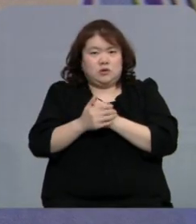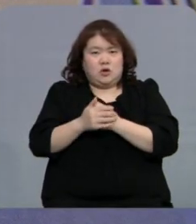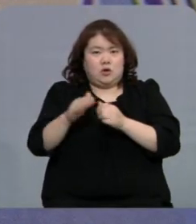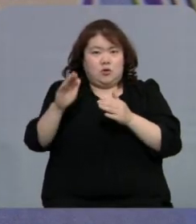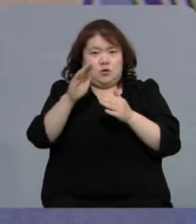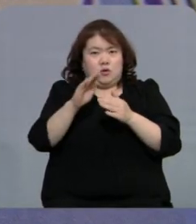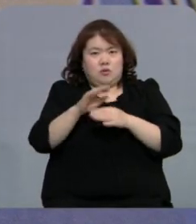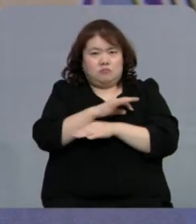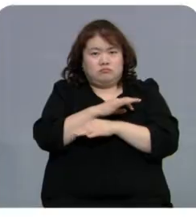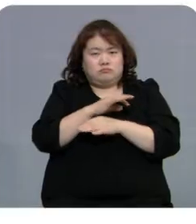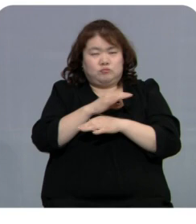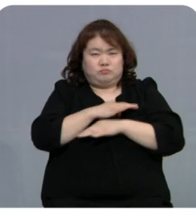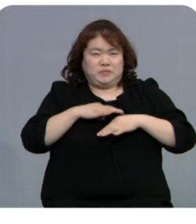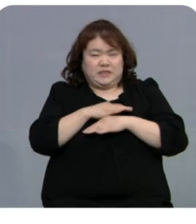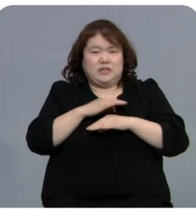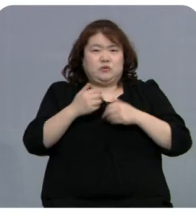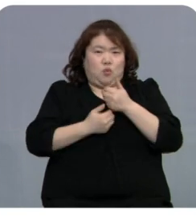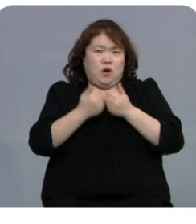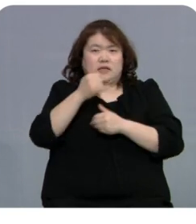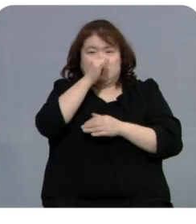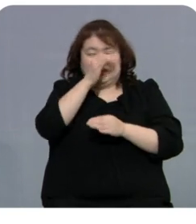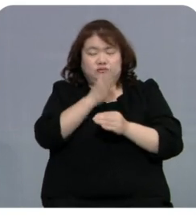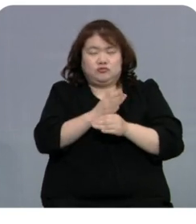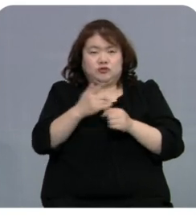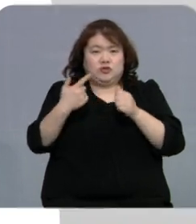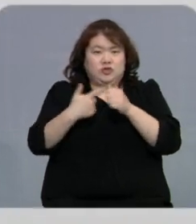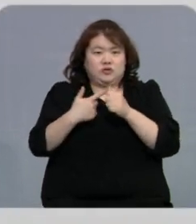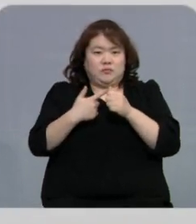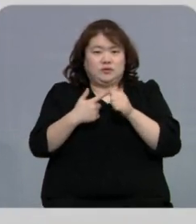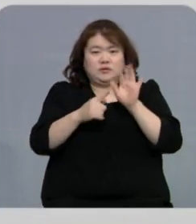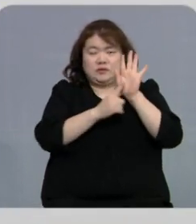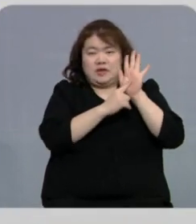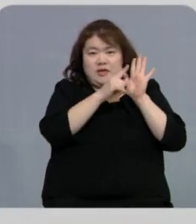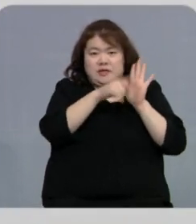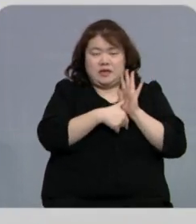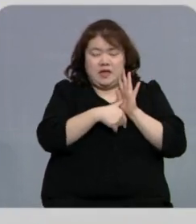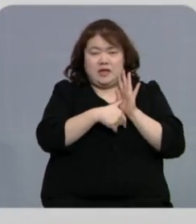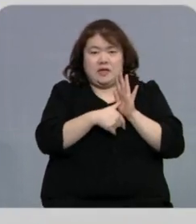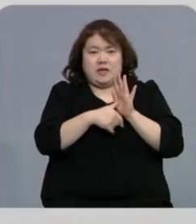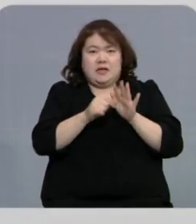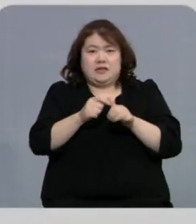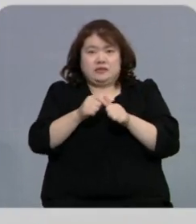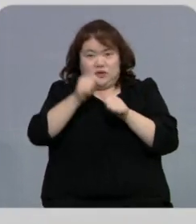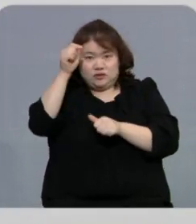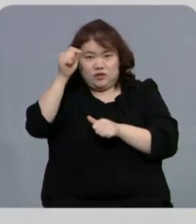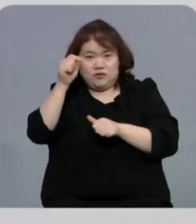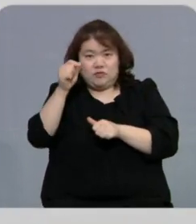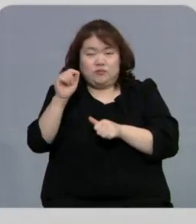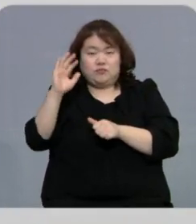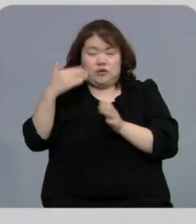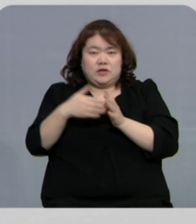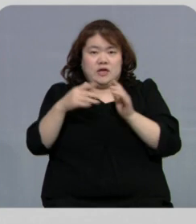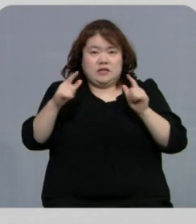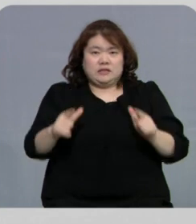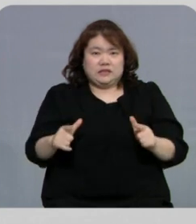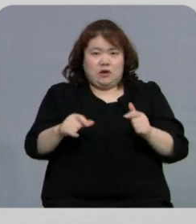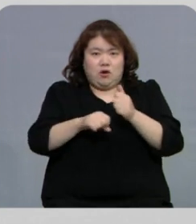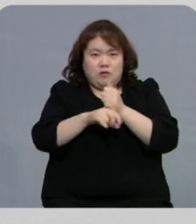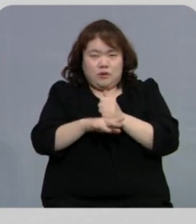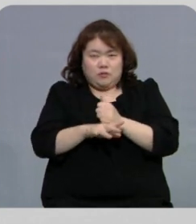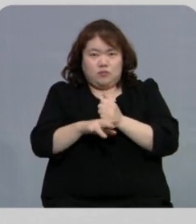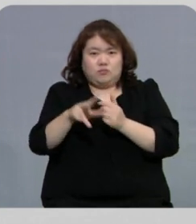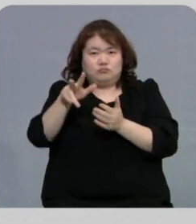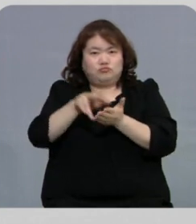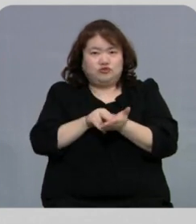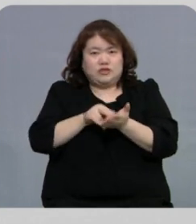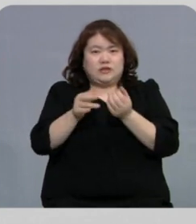논란이 있었기 때문입니다. 최근 6번째 입찰에서 1순위 업체가 선정됐는데 지역업체 하도급 참여 비율